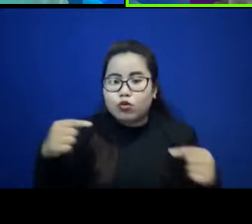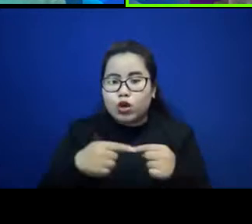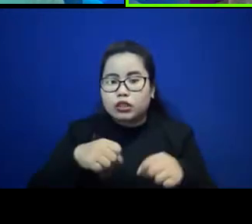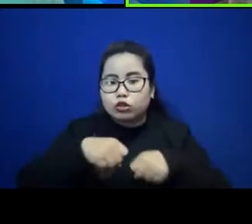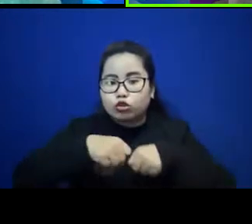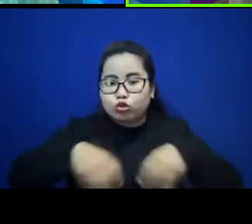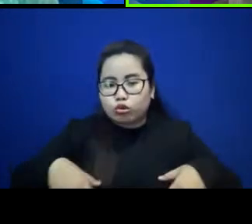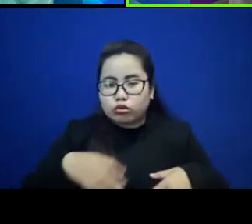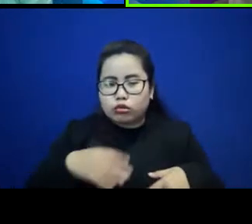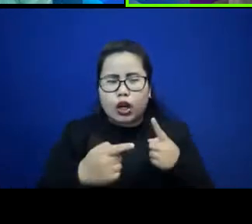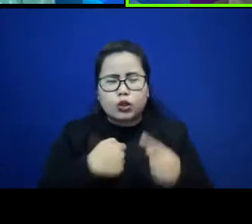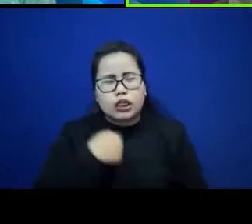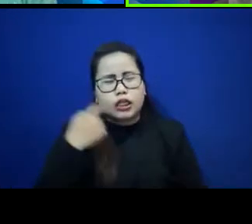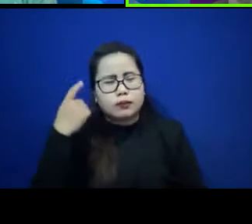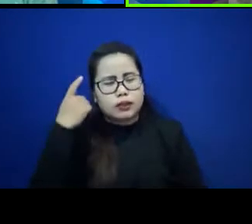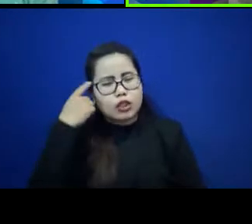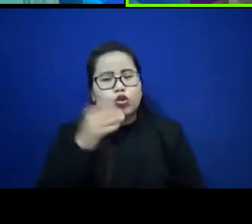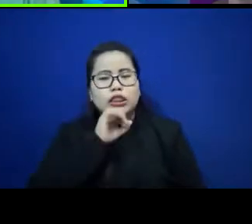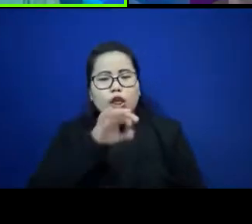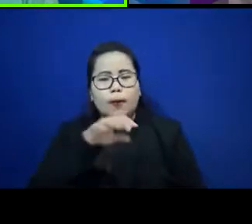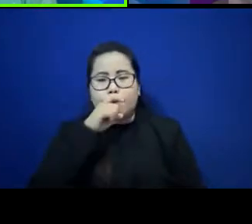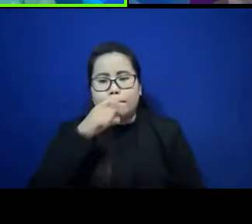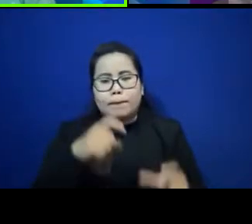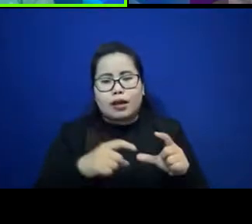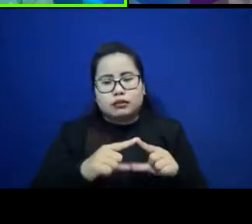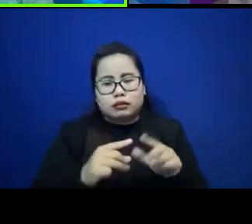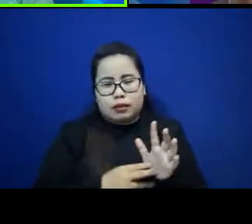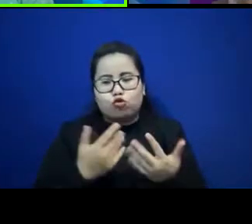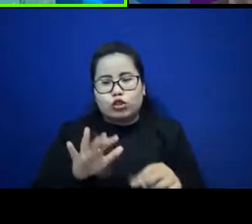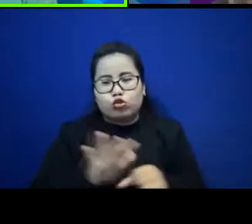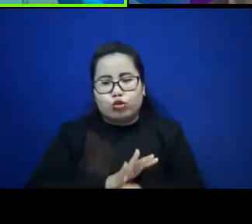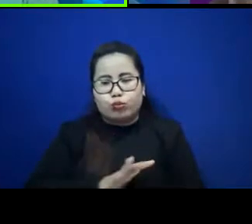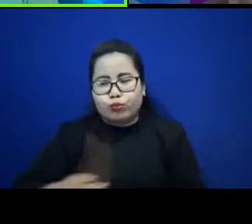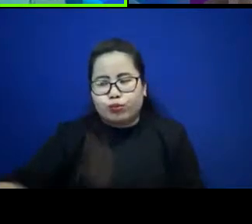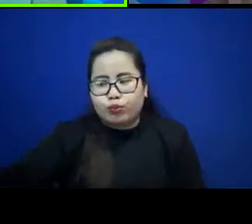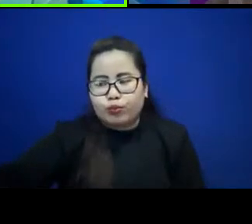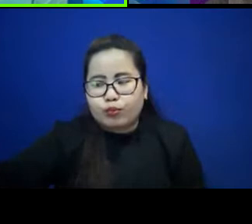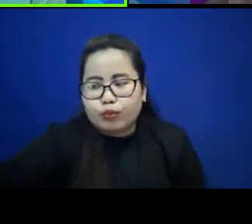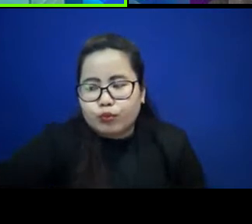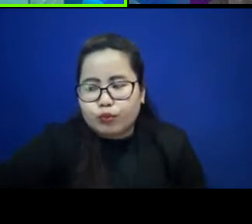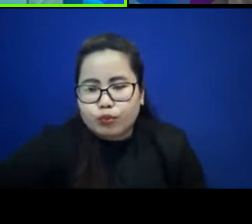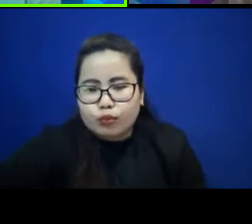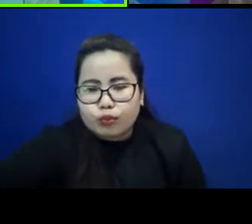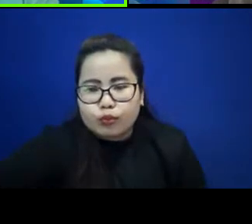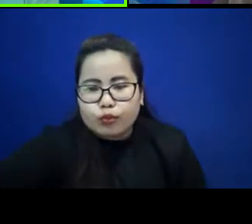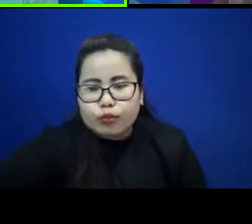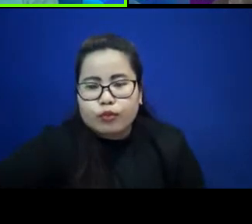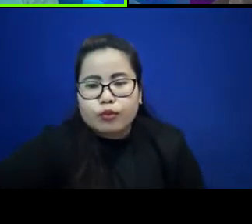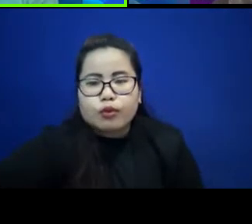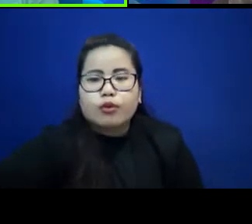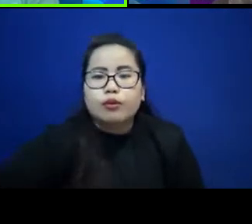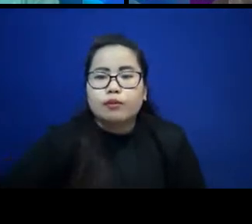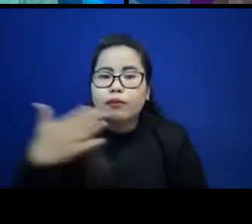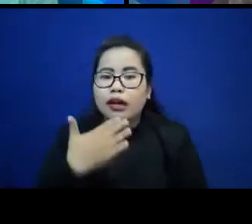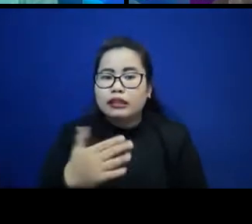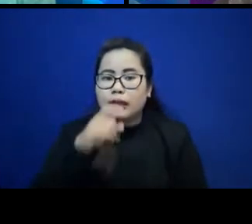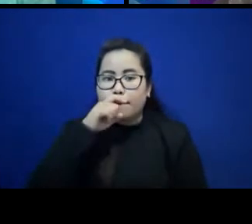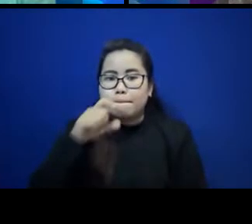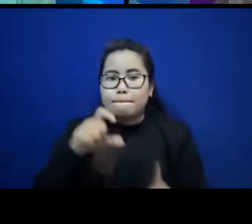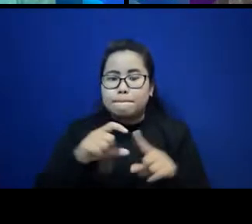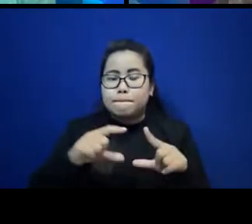cerato udah dijawab oleh pasiennya Jadi udah cukup jelas Oke terima kasih pada nih silahkan